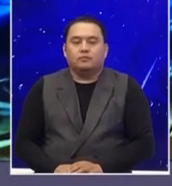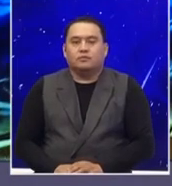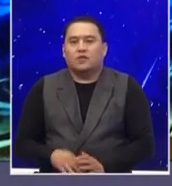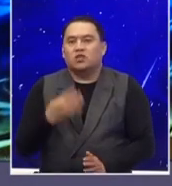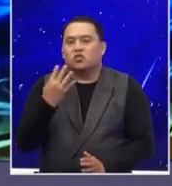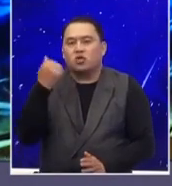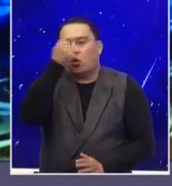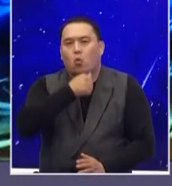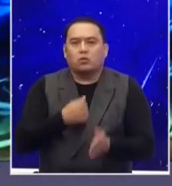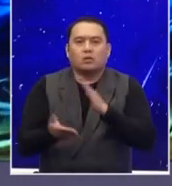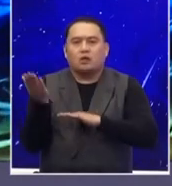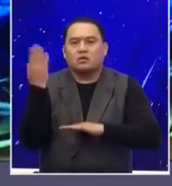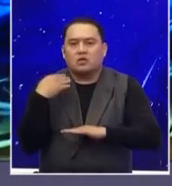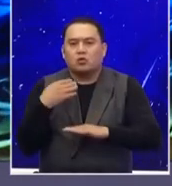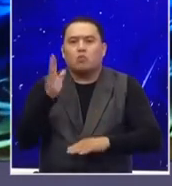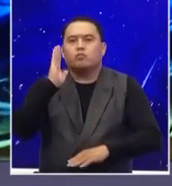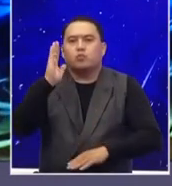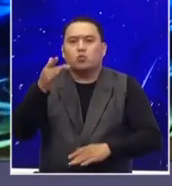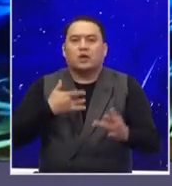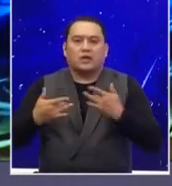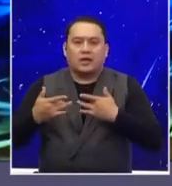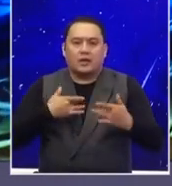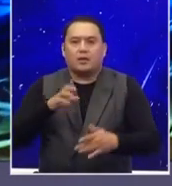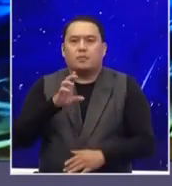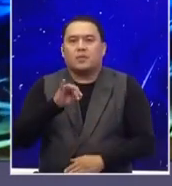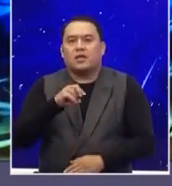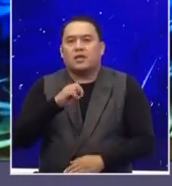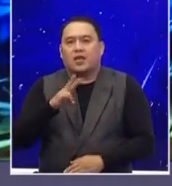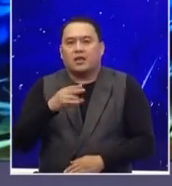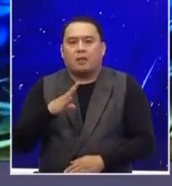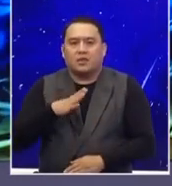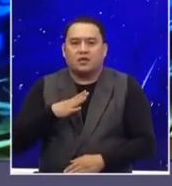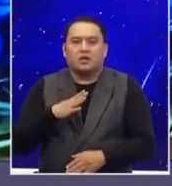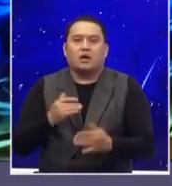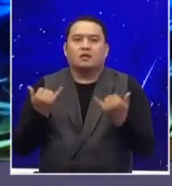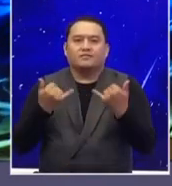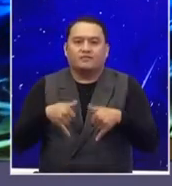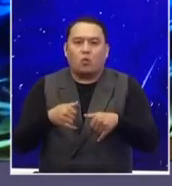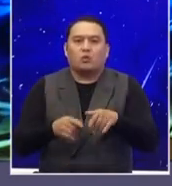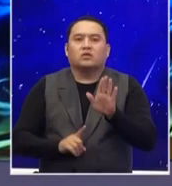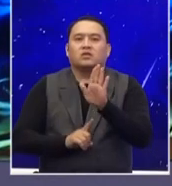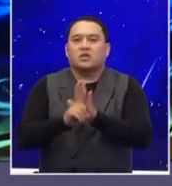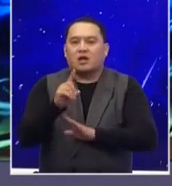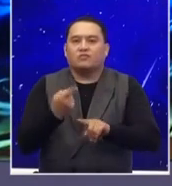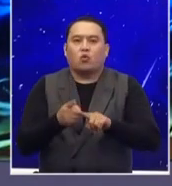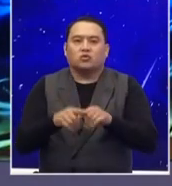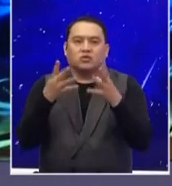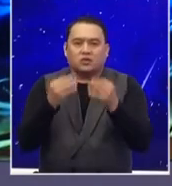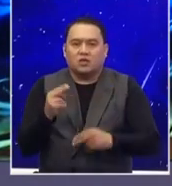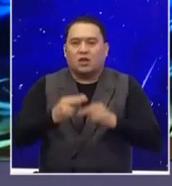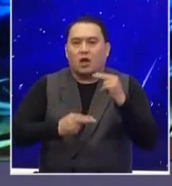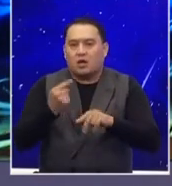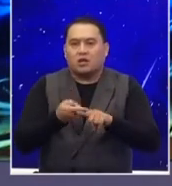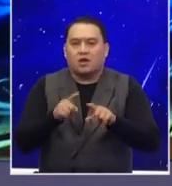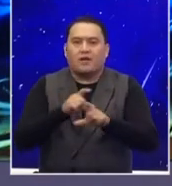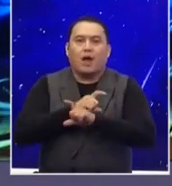Ровно 4 года назад в основании будущего театра имени Бикен Римовой была заложена капсула времени. В тот же день началось строительство